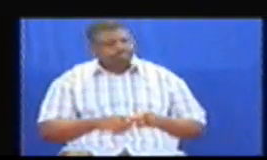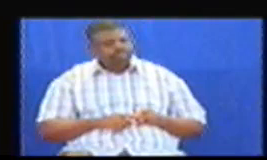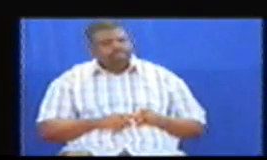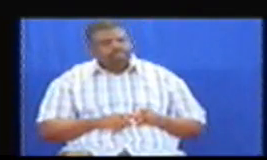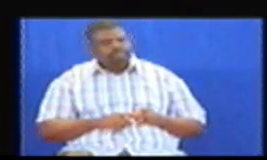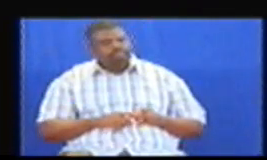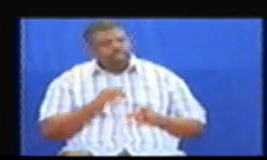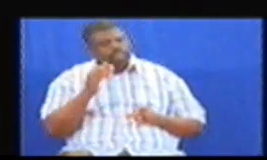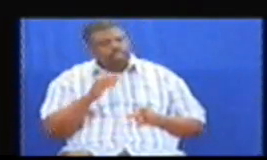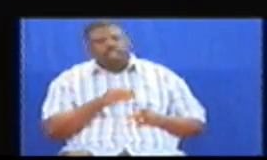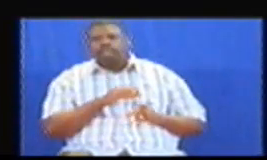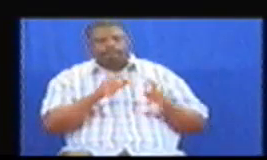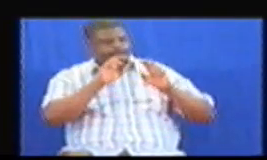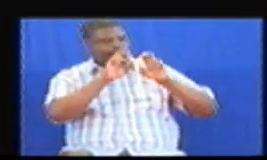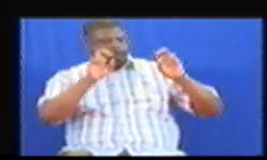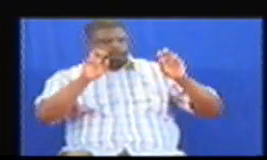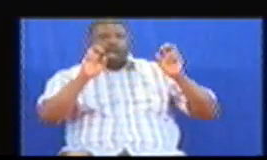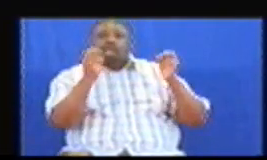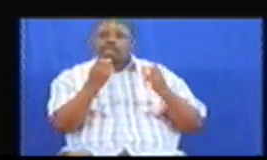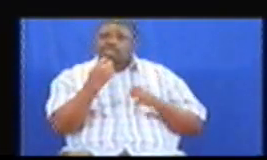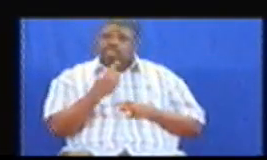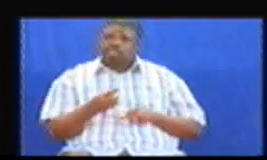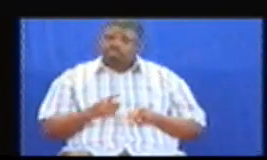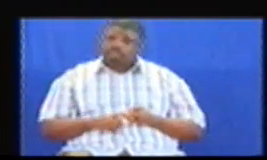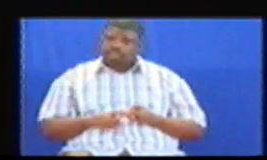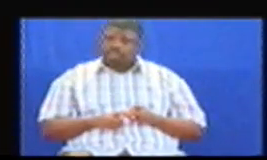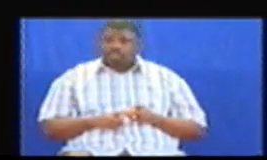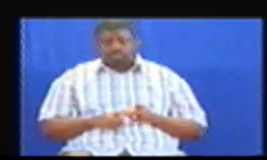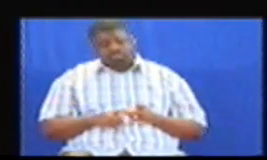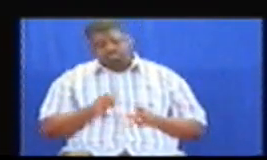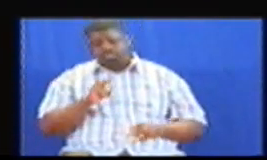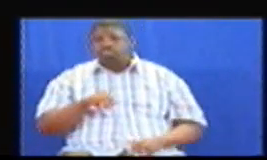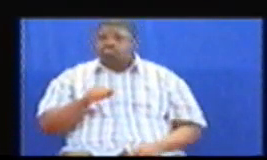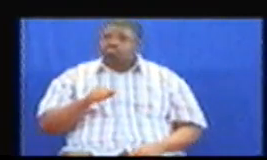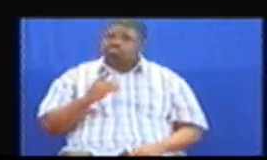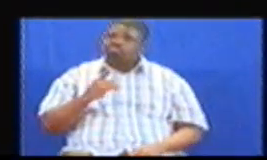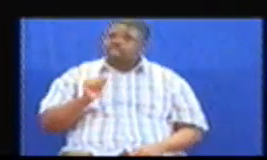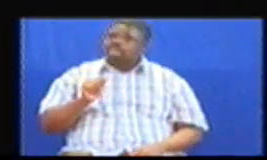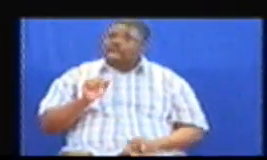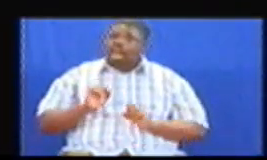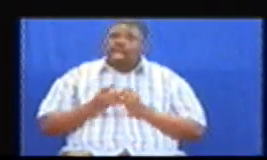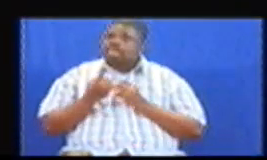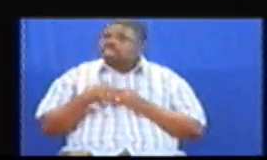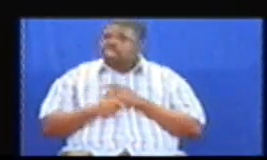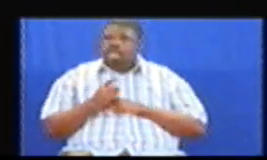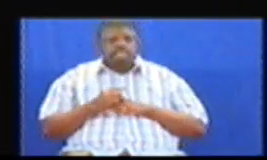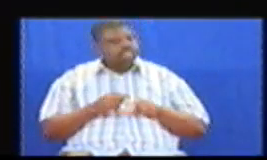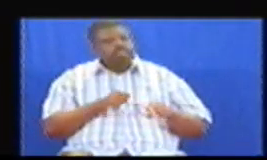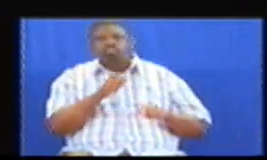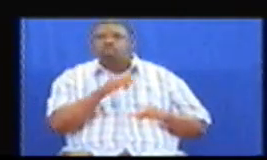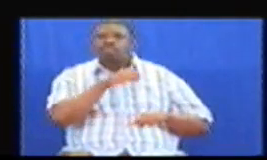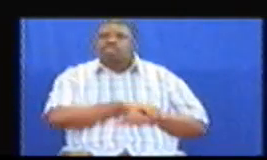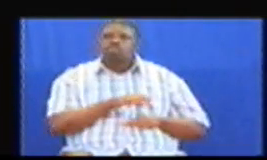zetu ikawa mtu ameweka labda money laundering ama amewekewa mada, lakini ndani kwenye fakti unakuta kwamba labda mtu ameshikwa